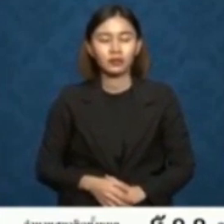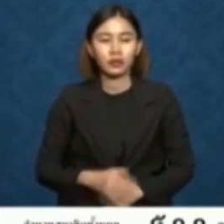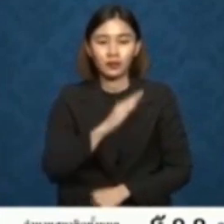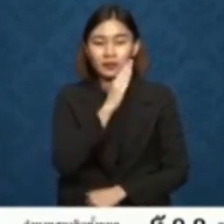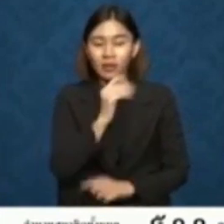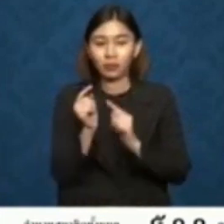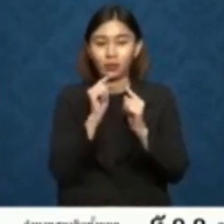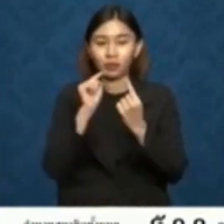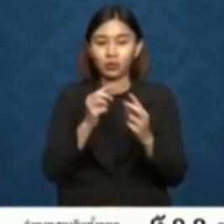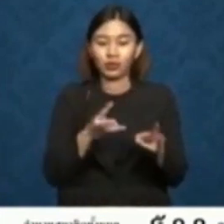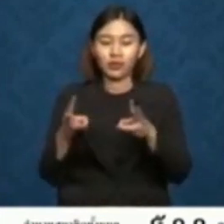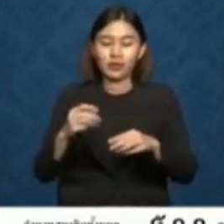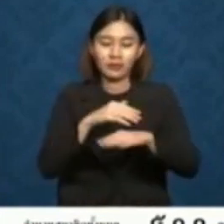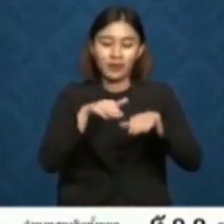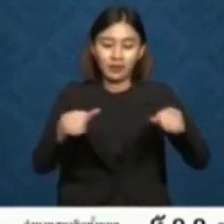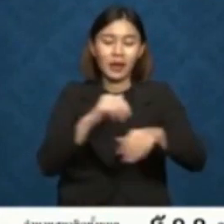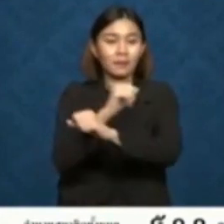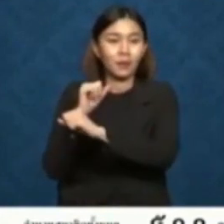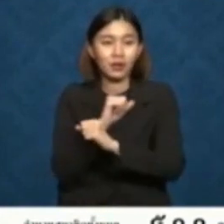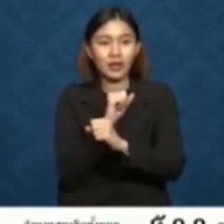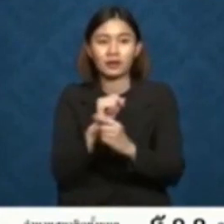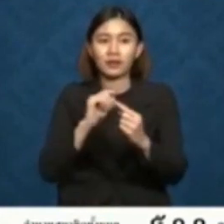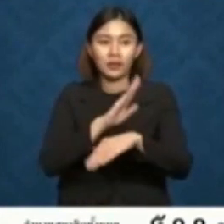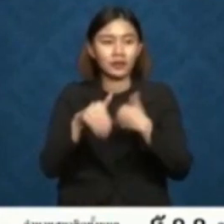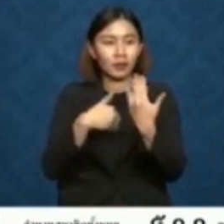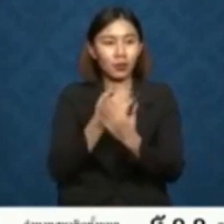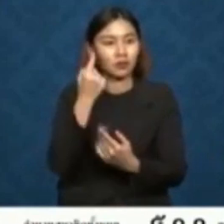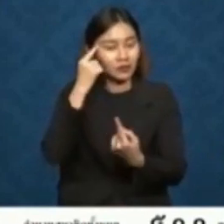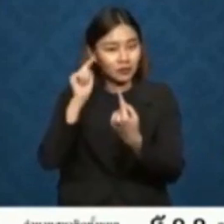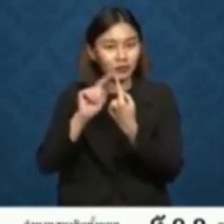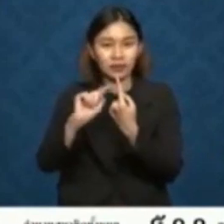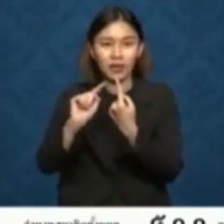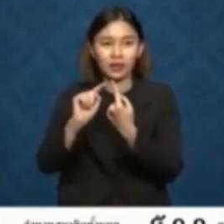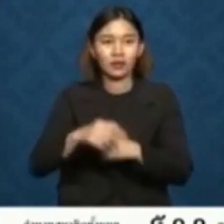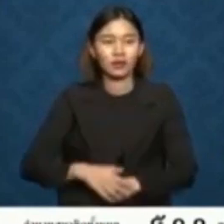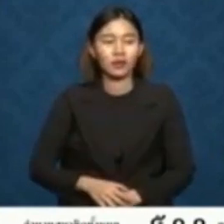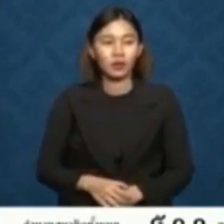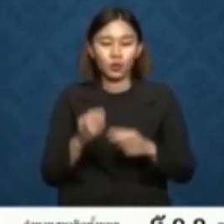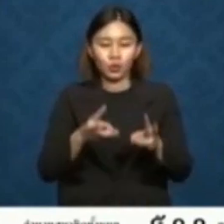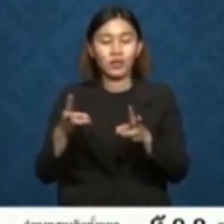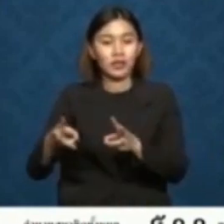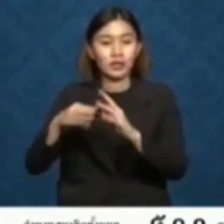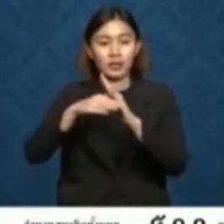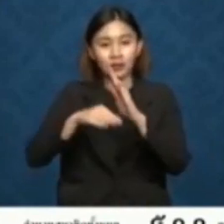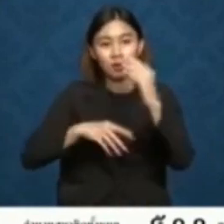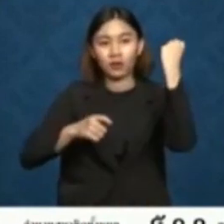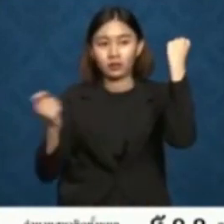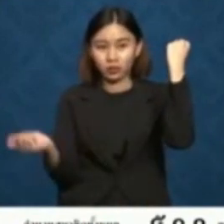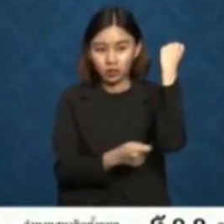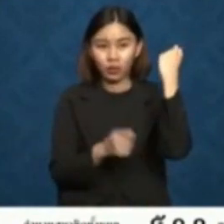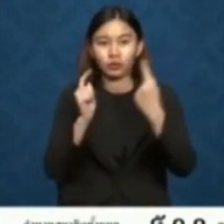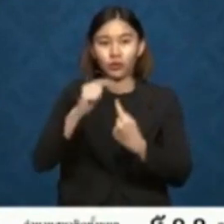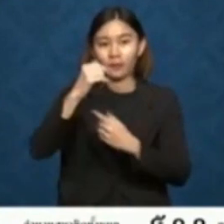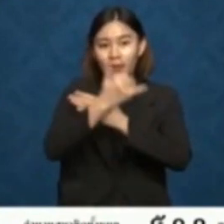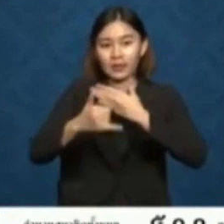เพราะฉะนั้นครับท่านประธานถ้าเราจะพูดถึงมาตรการป้องกันกันนะครับสำหรับเรื่องพวกนี้เนี่ยเราควรจะต้องมาดูนะครับแนวท